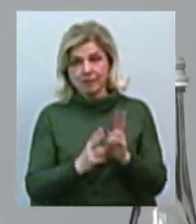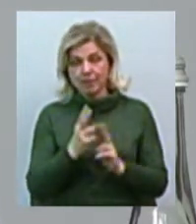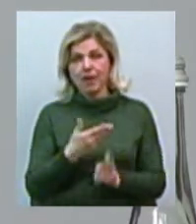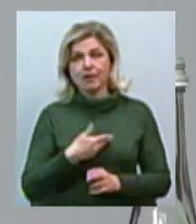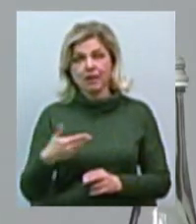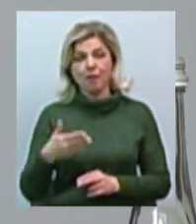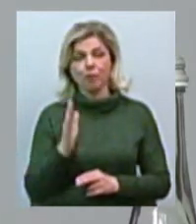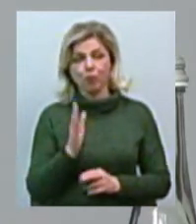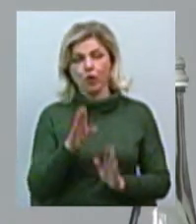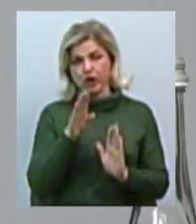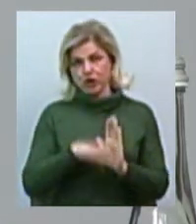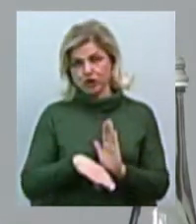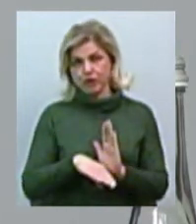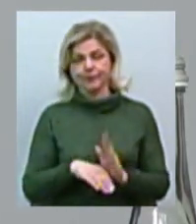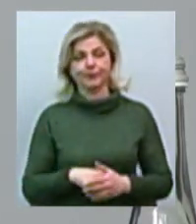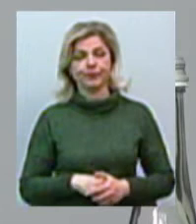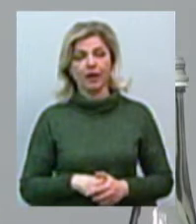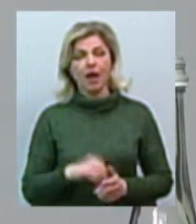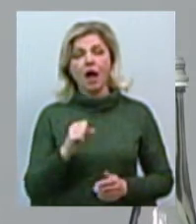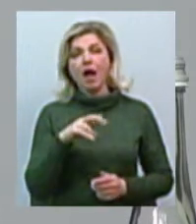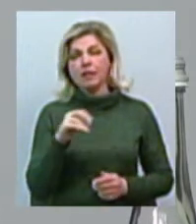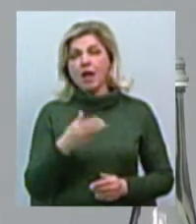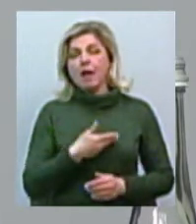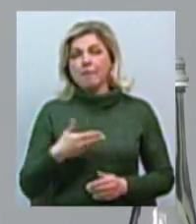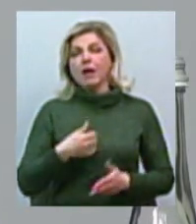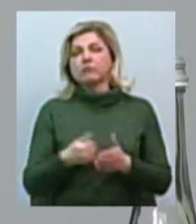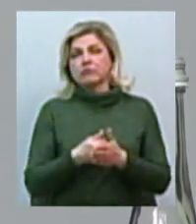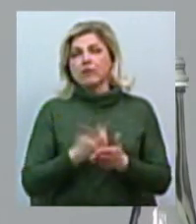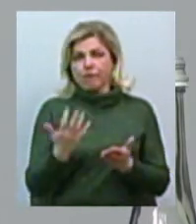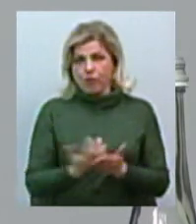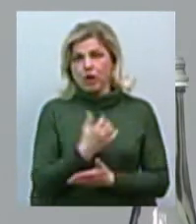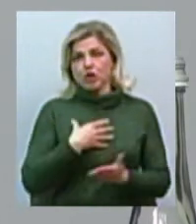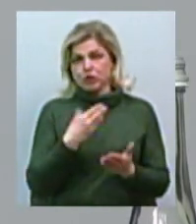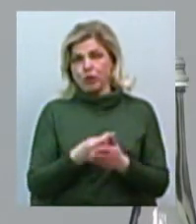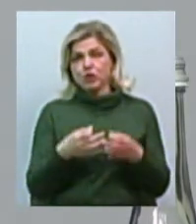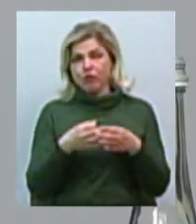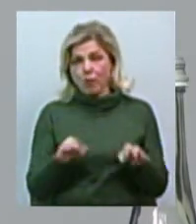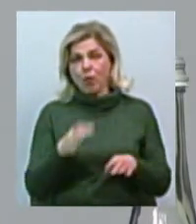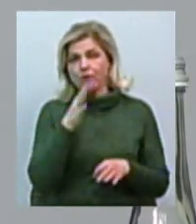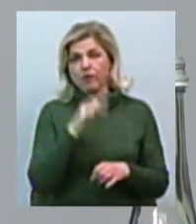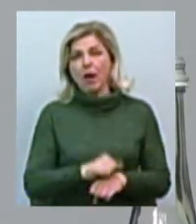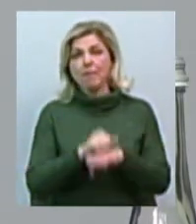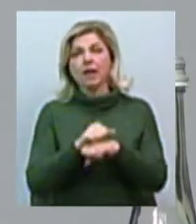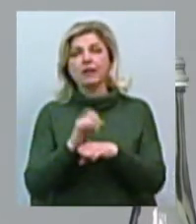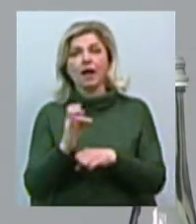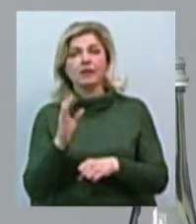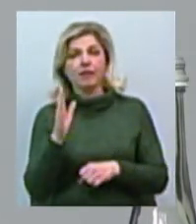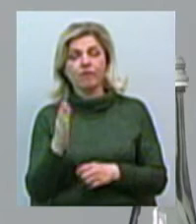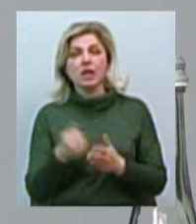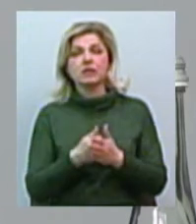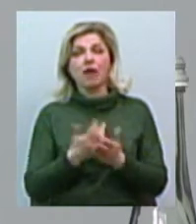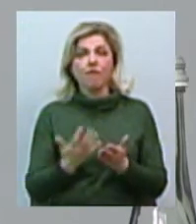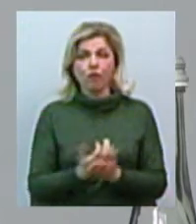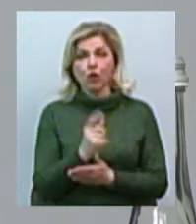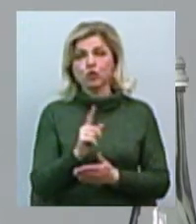буде гірше. Але ми завоювали свою свободу, в тому числі під час наших майданів. Ми завоювали для того,